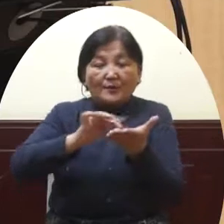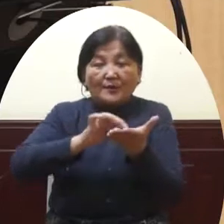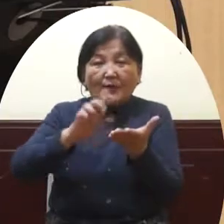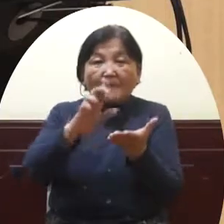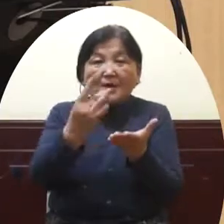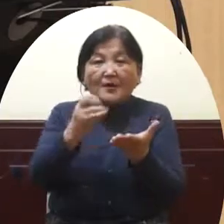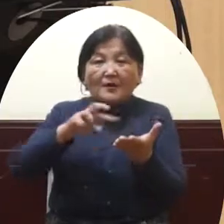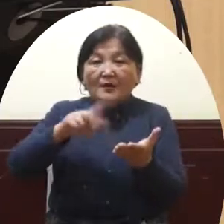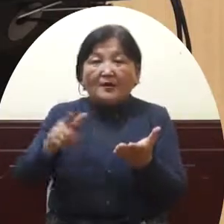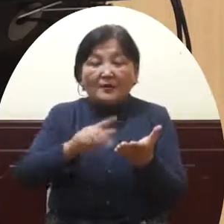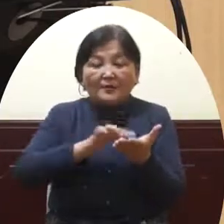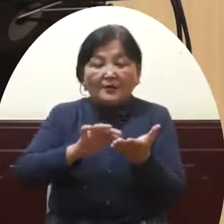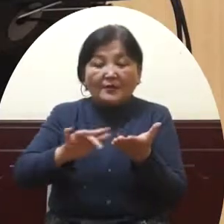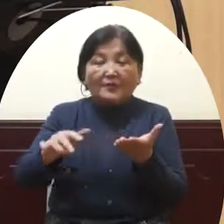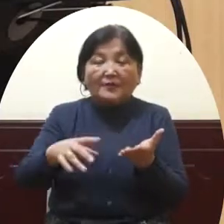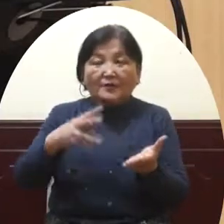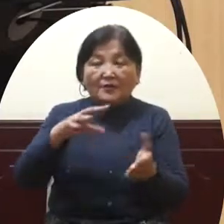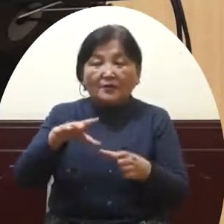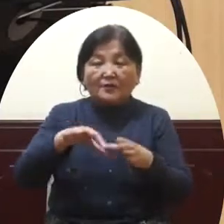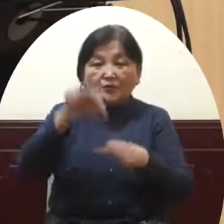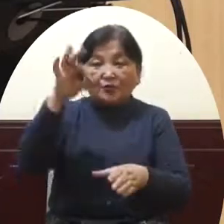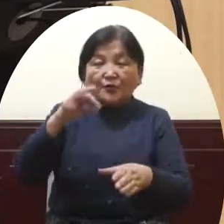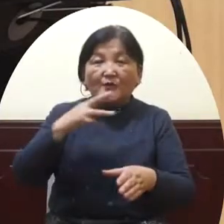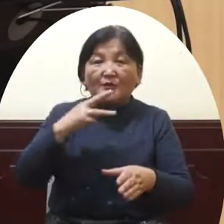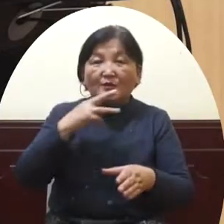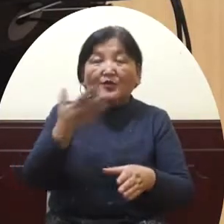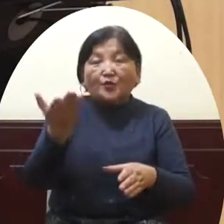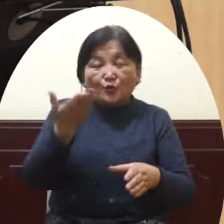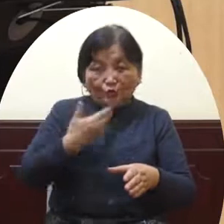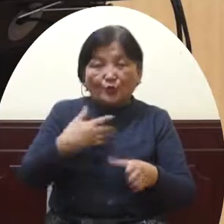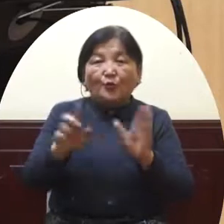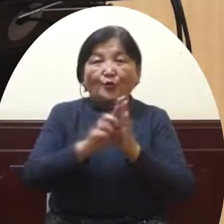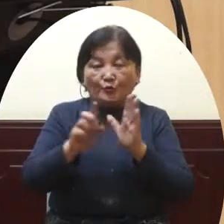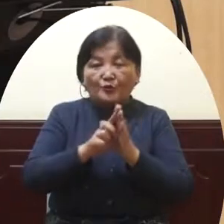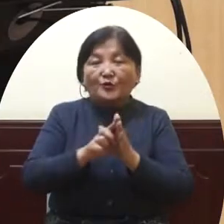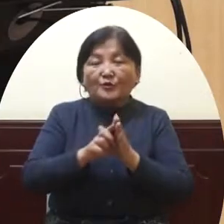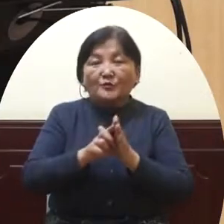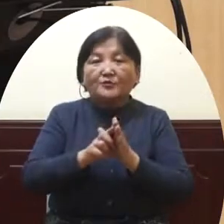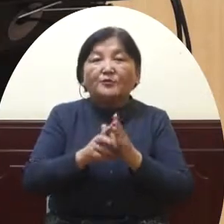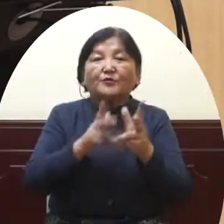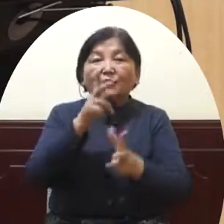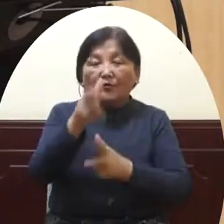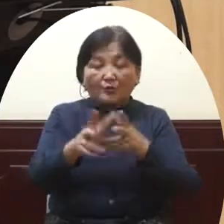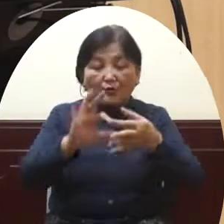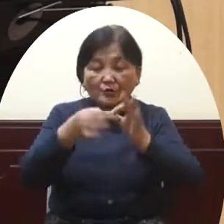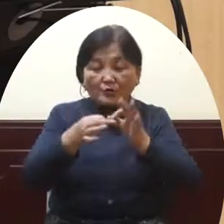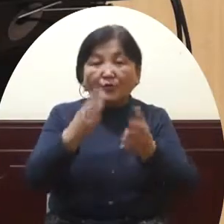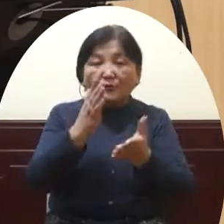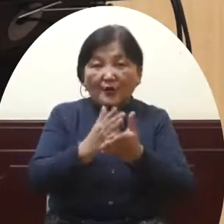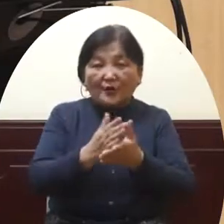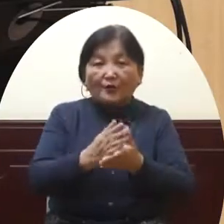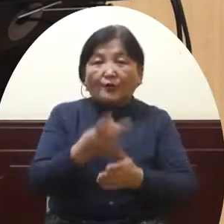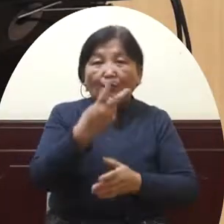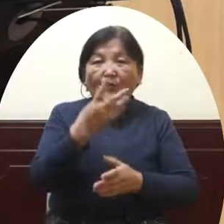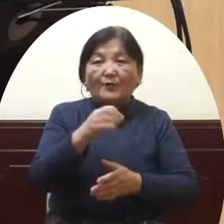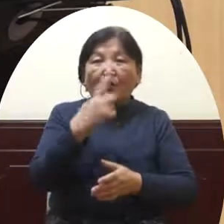сонгуулийн мэдээ мэдээлэлтэй танилцах боломжийг хэрхэн санал өгөх вэ гэдэг боломжийг мэдээлэх аргачлалыг хайж бид нэр бас